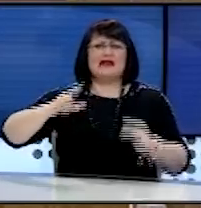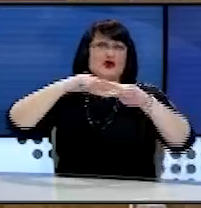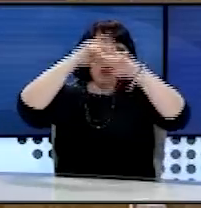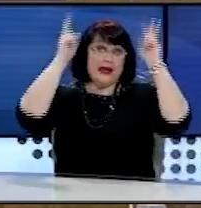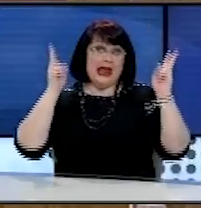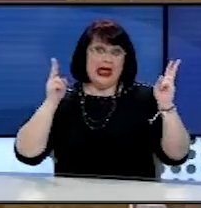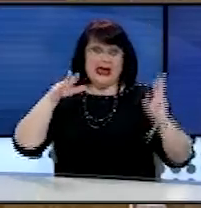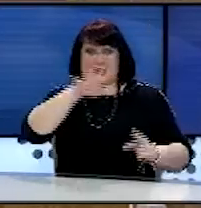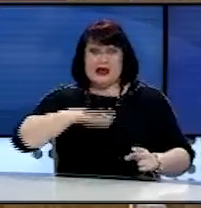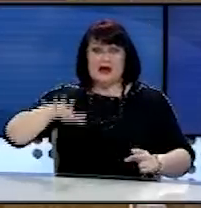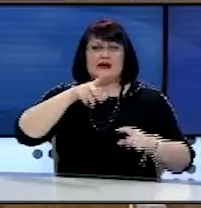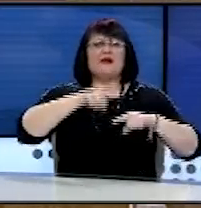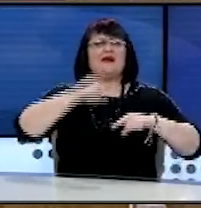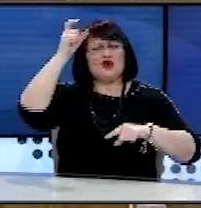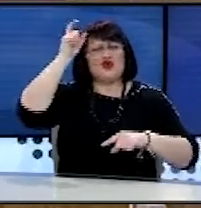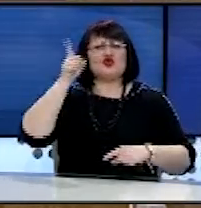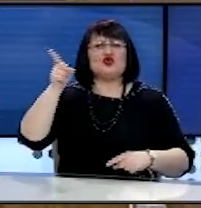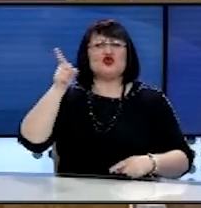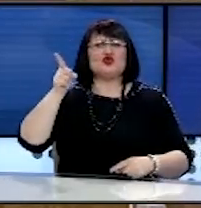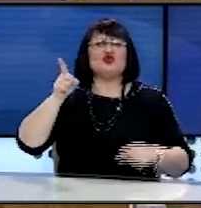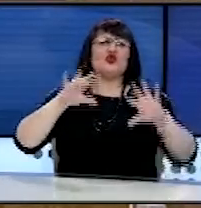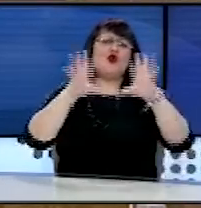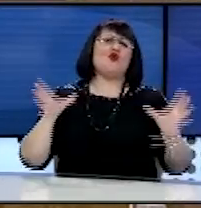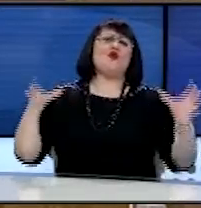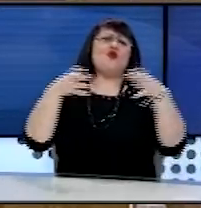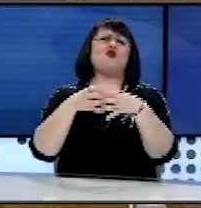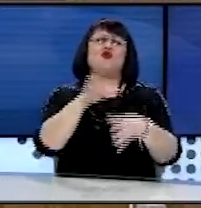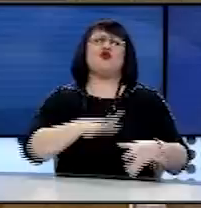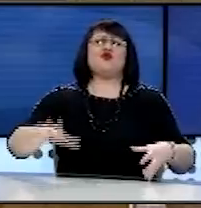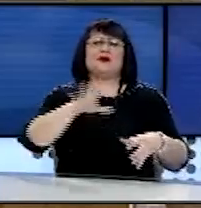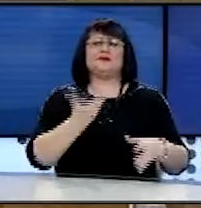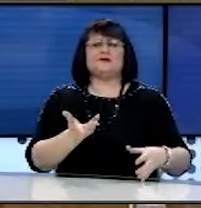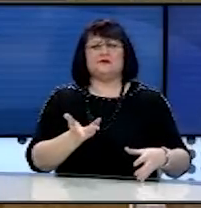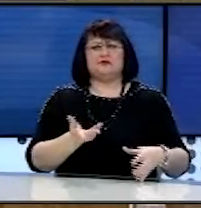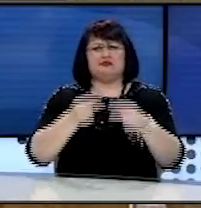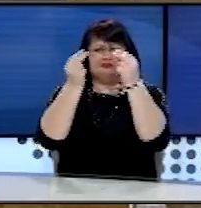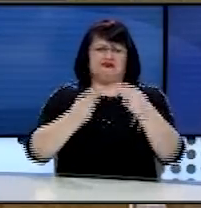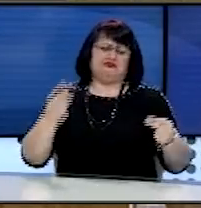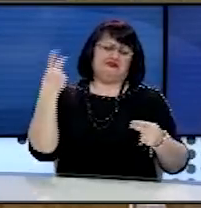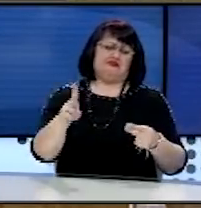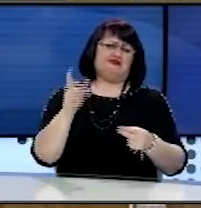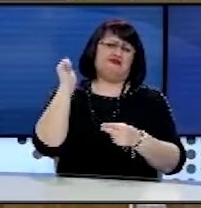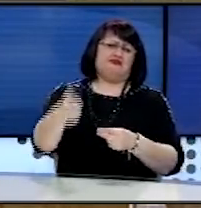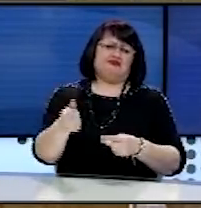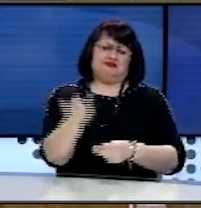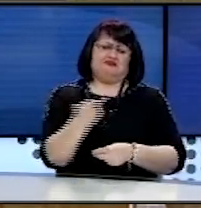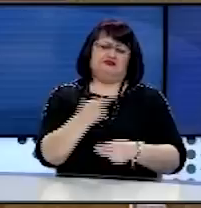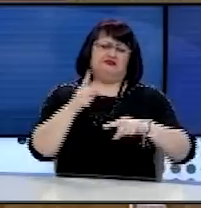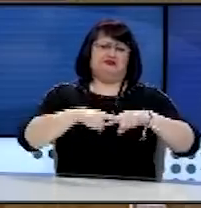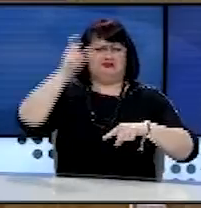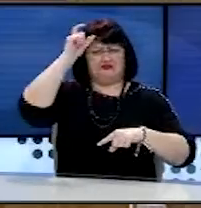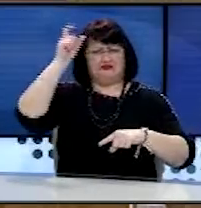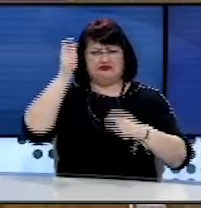ζώνες, ότι η Ελλάδα και η Τουρκία είναι ένα ενιαίο νατοϊκό έδαφος. Οπότε λύστε τις διαφορές σας, κόψε το κεφάλι σας